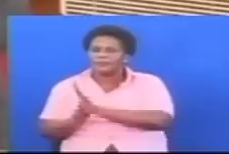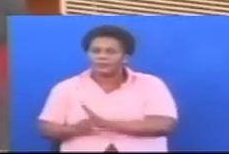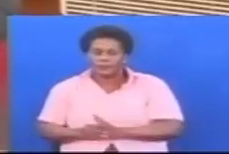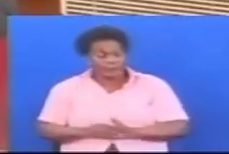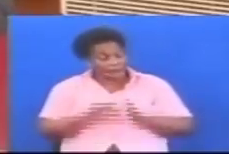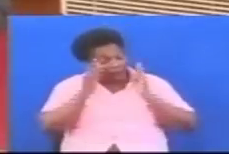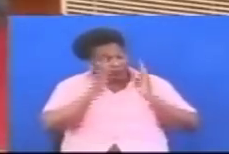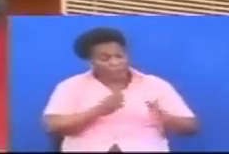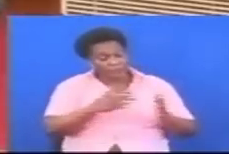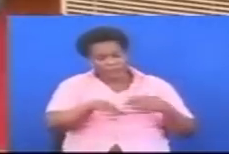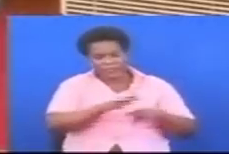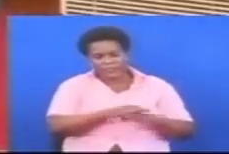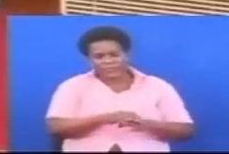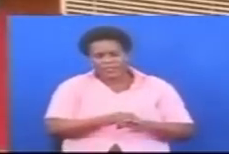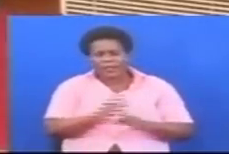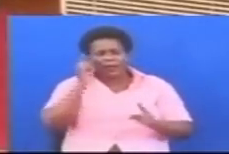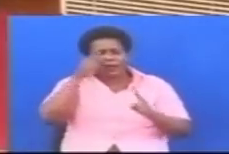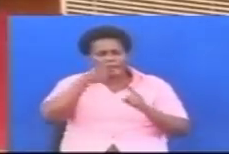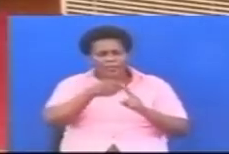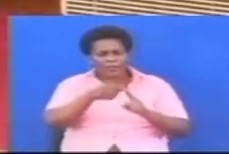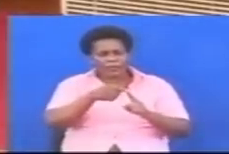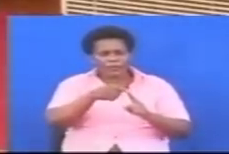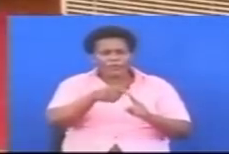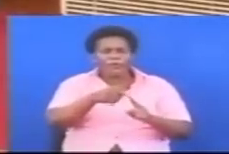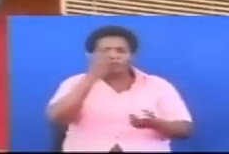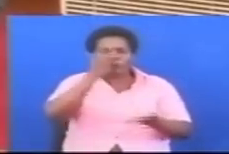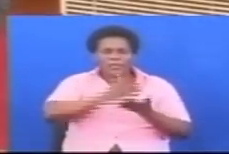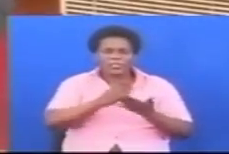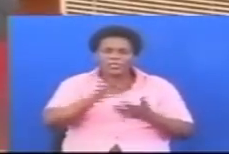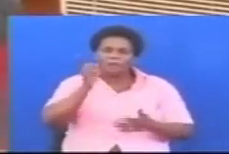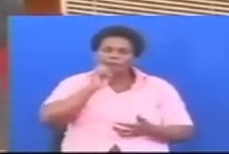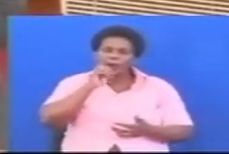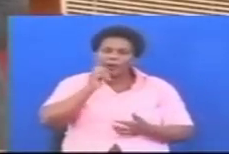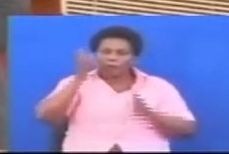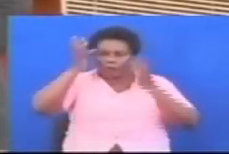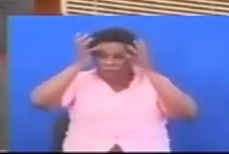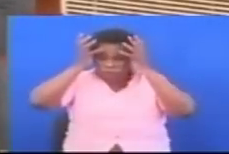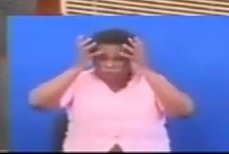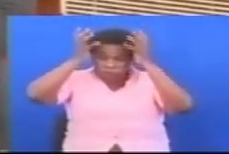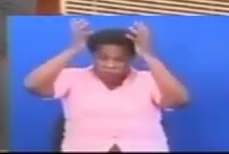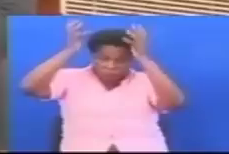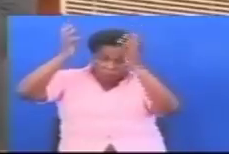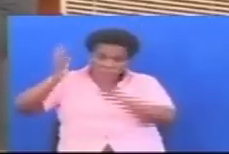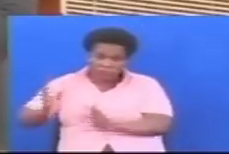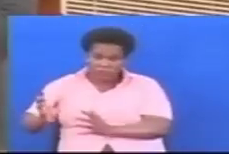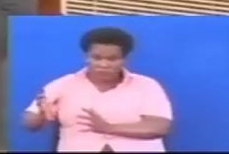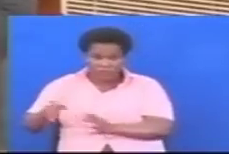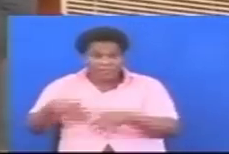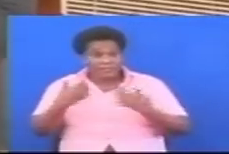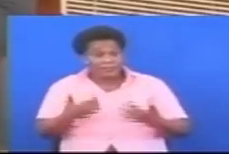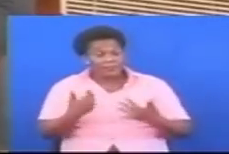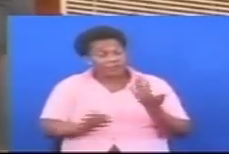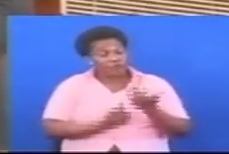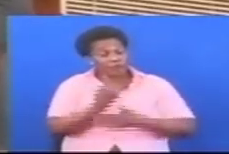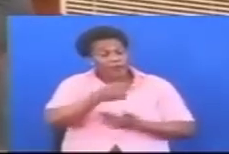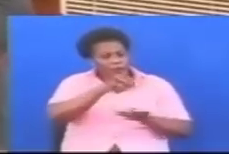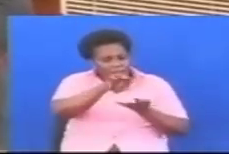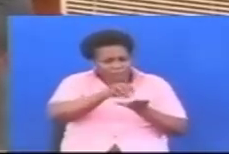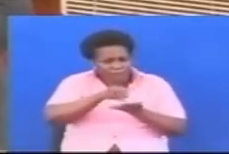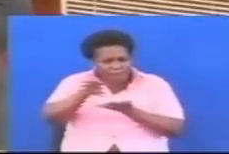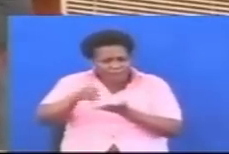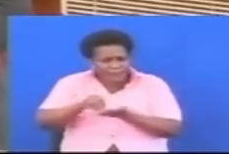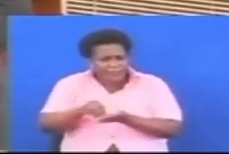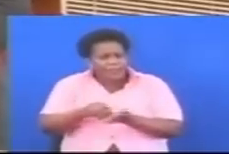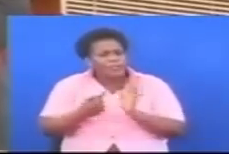Mwenyekiti, lengo lilikuwa ni kumtua mama ndoo ya maji, lakini kwa makusanyo hayo maana yake kuna tatizo sehemu fulani, na kwa